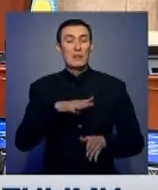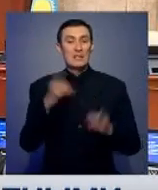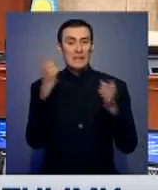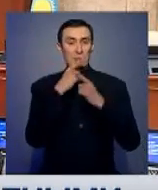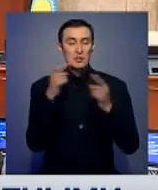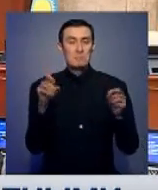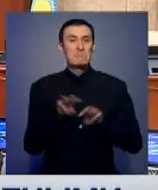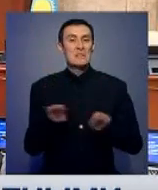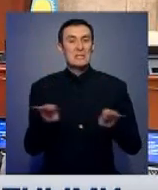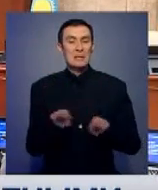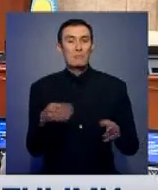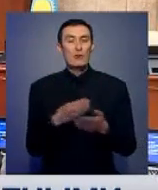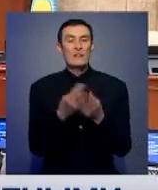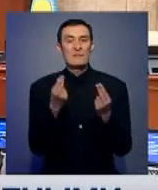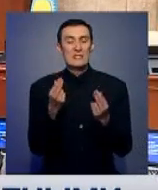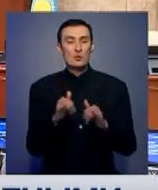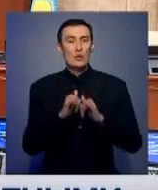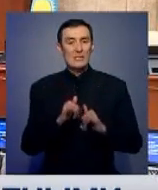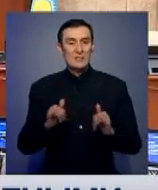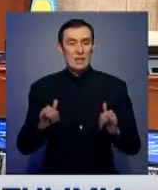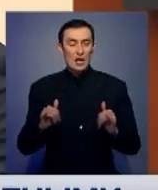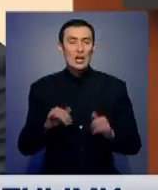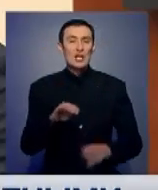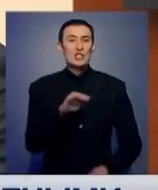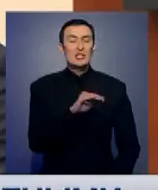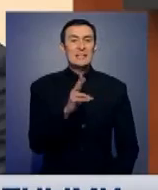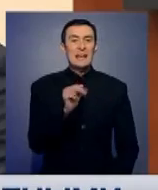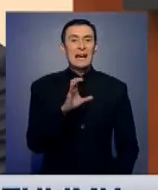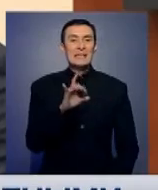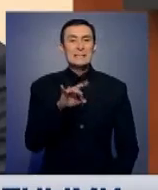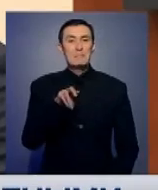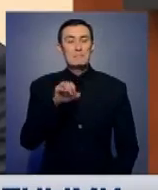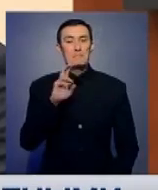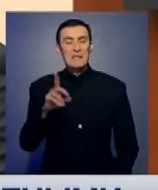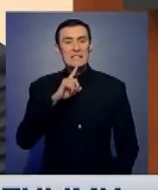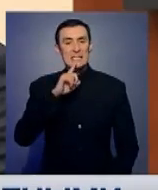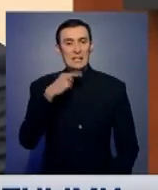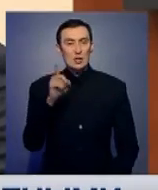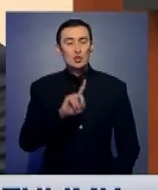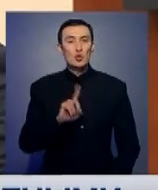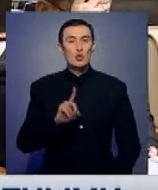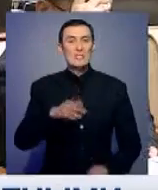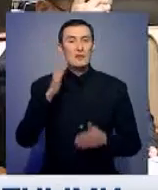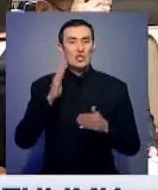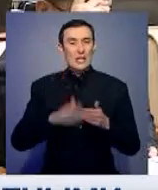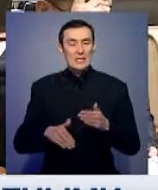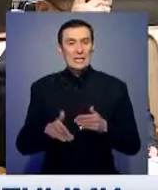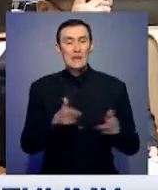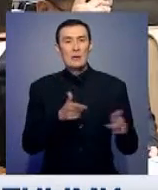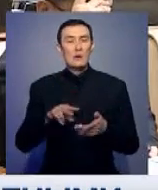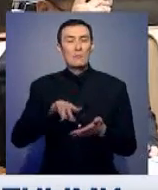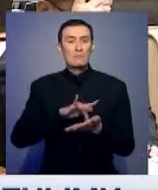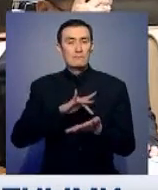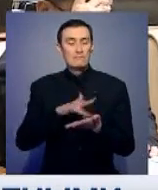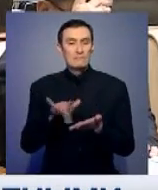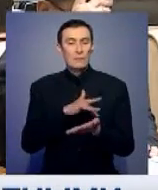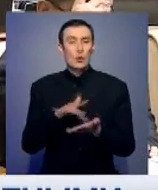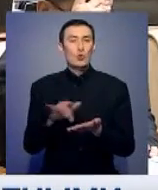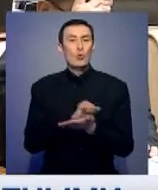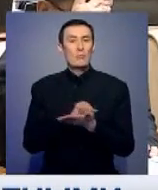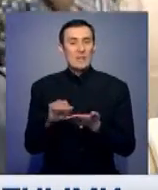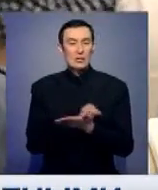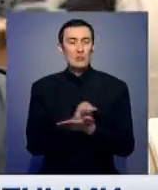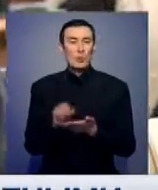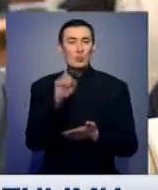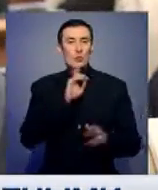сообщил министр по инвестициям и развитию. Жанис Касымбек также отметил, что завершается разработка проектно-сметной документации